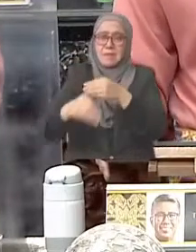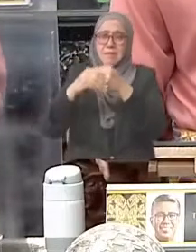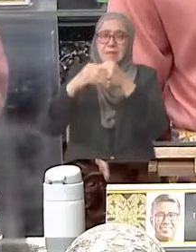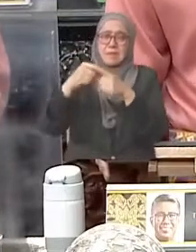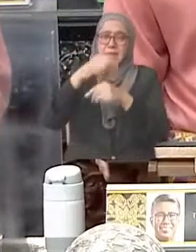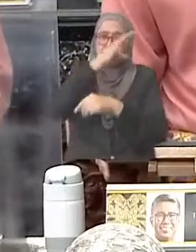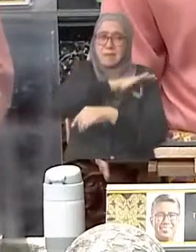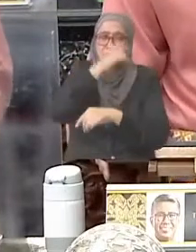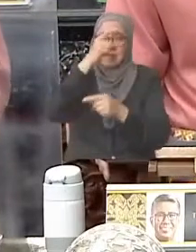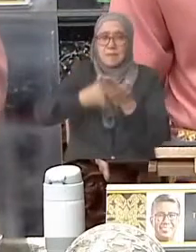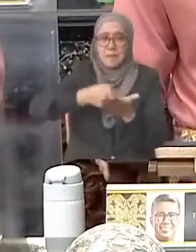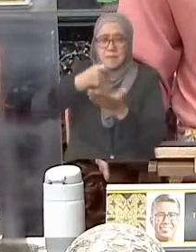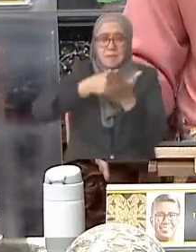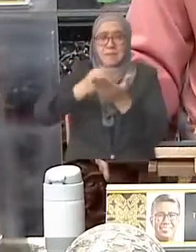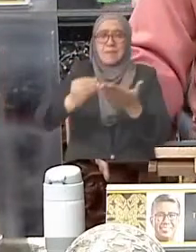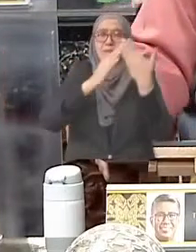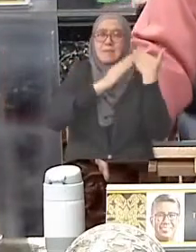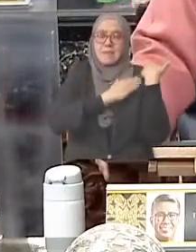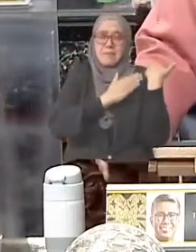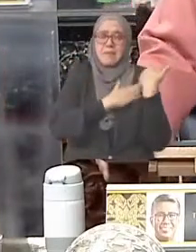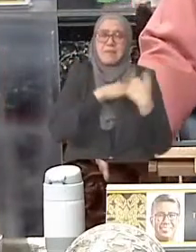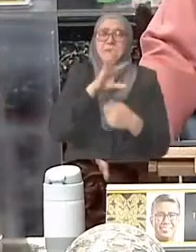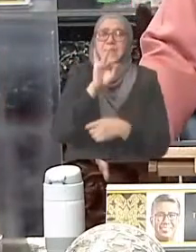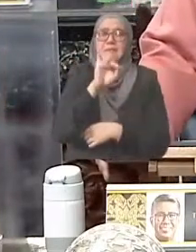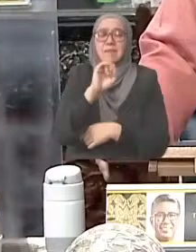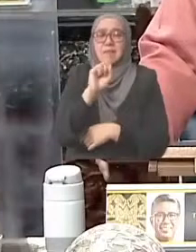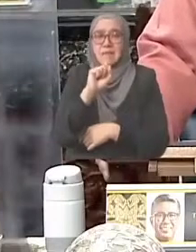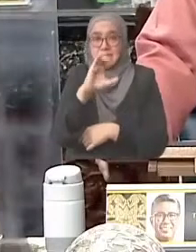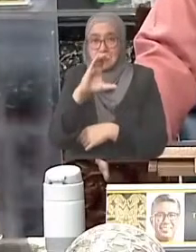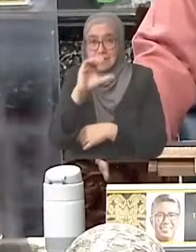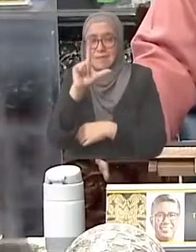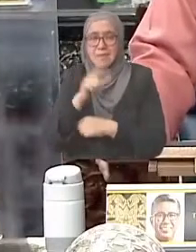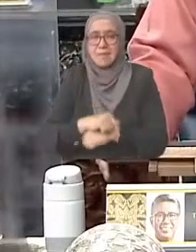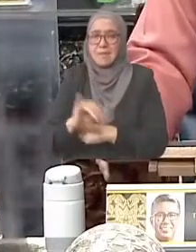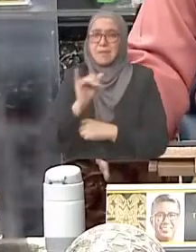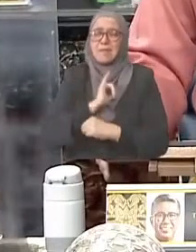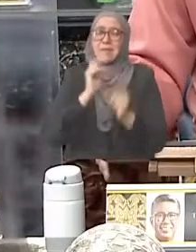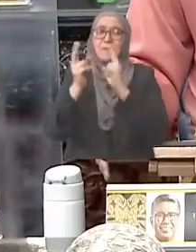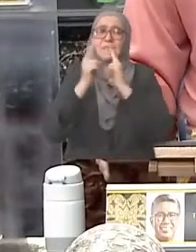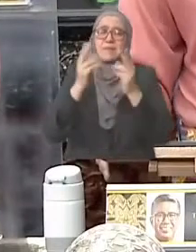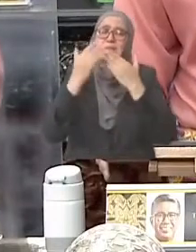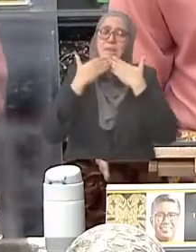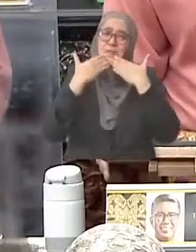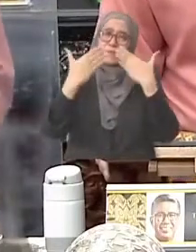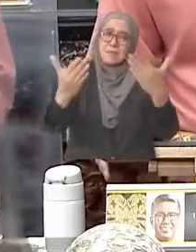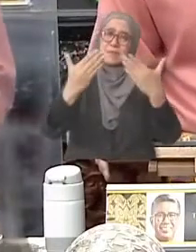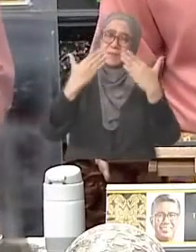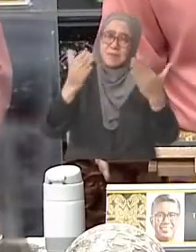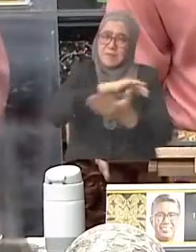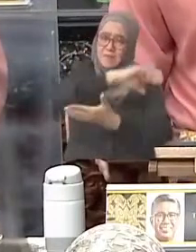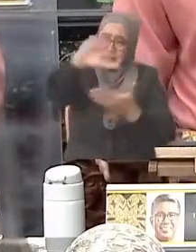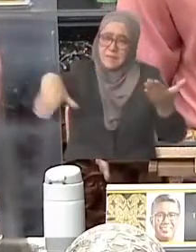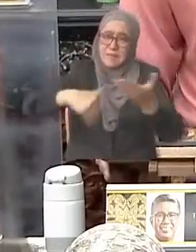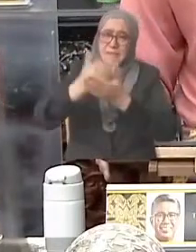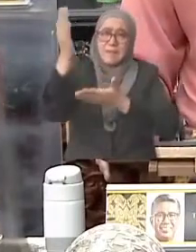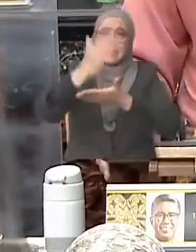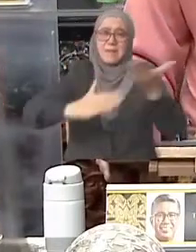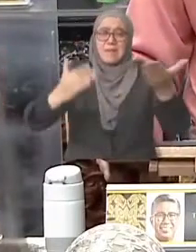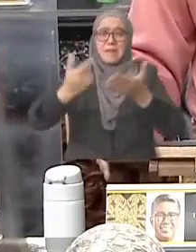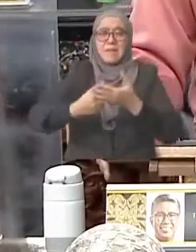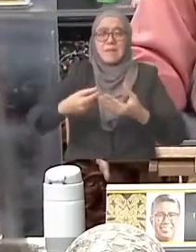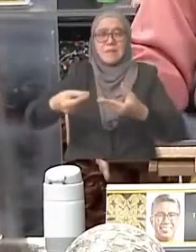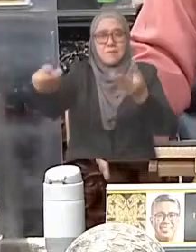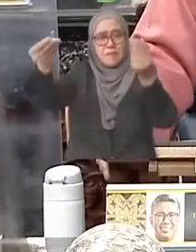saya rekam kan jutaan penghargaan kepada semua pihak yang meluangkan masa dan mengemukakan ide